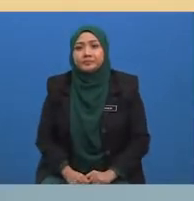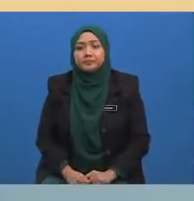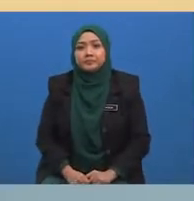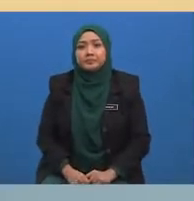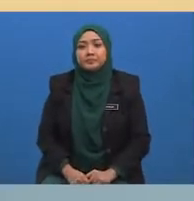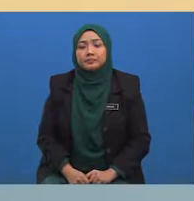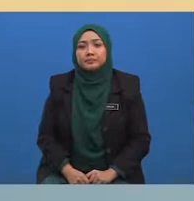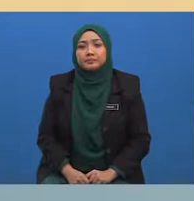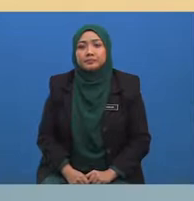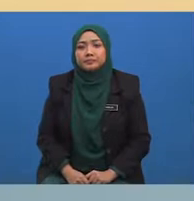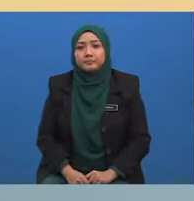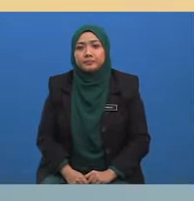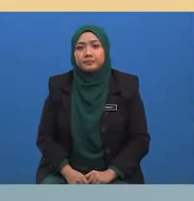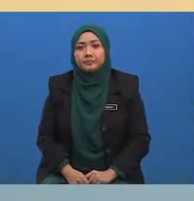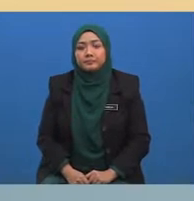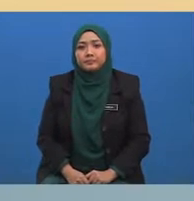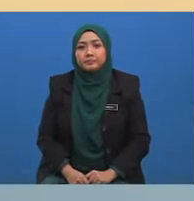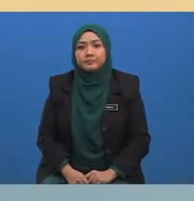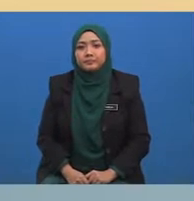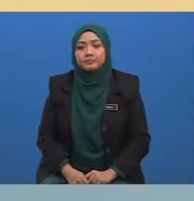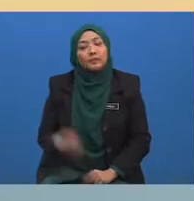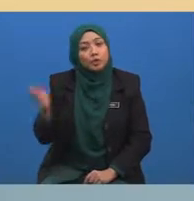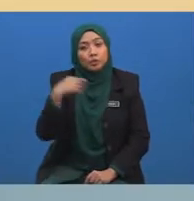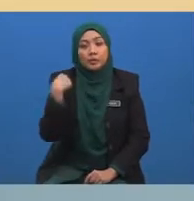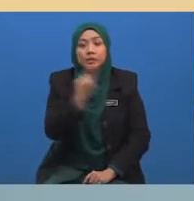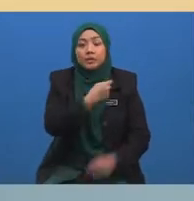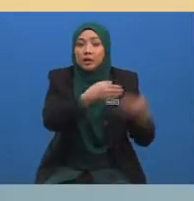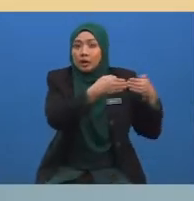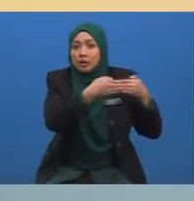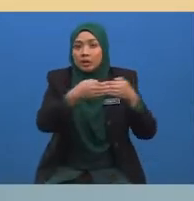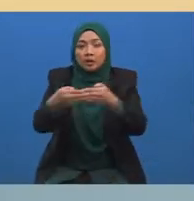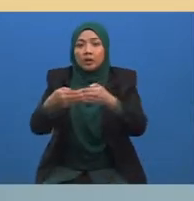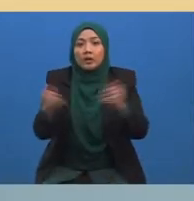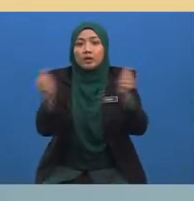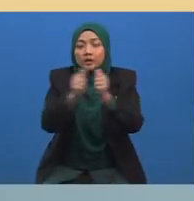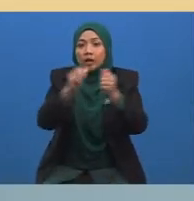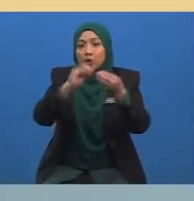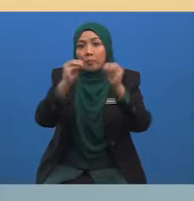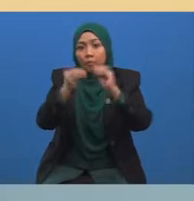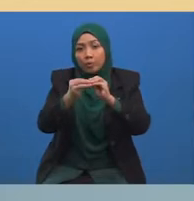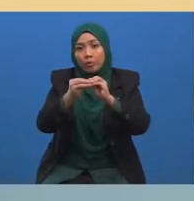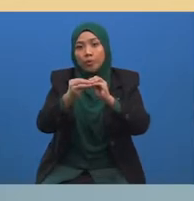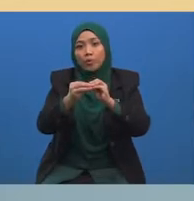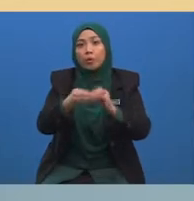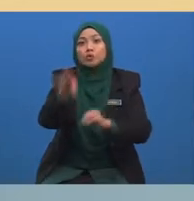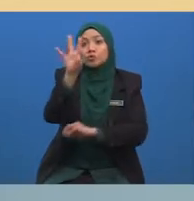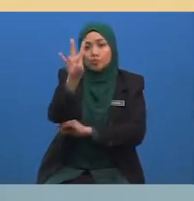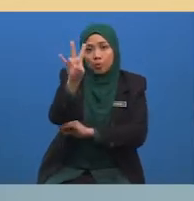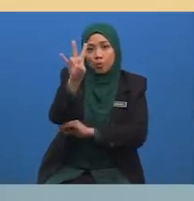nanti. Ayo, kita teruskan dengan nombor berikutnya. 7.